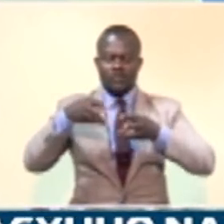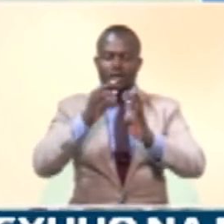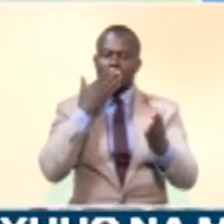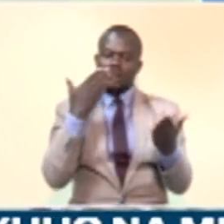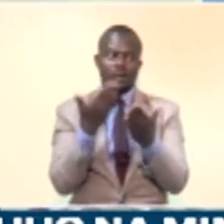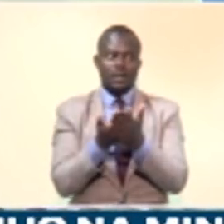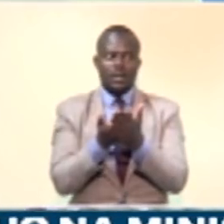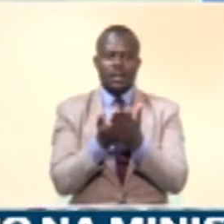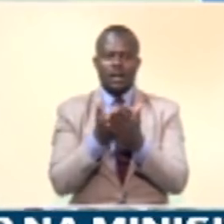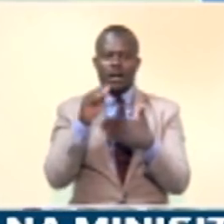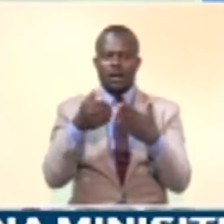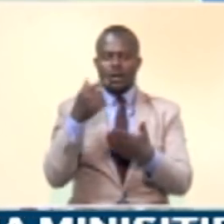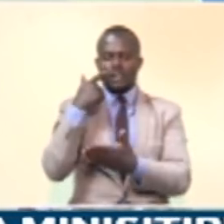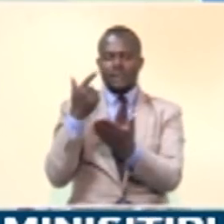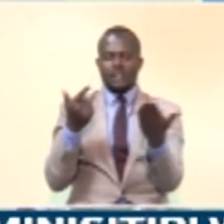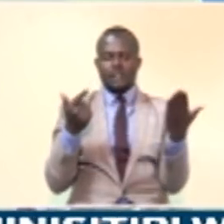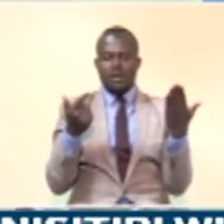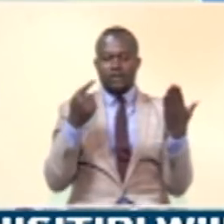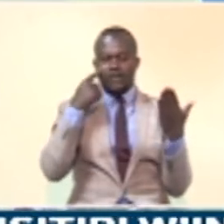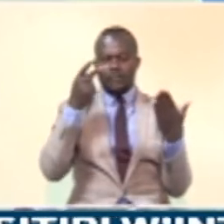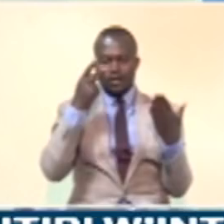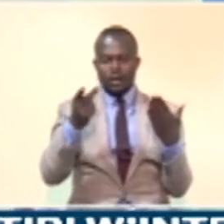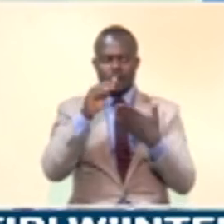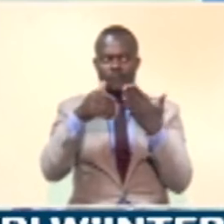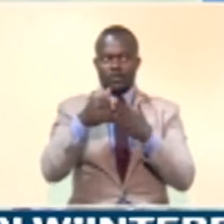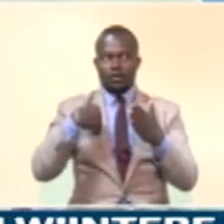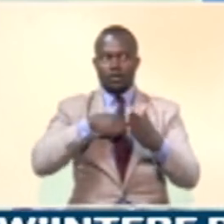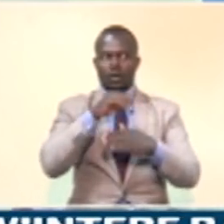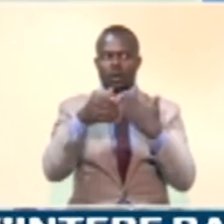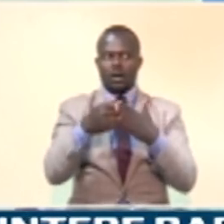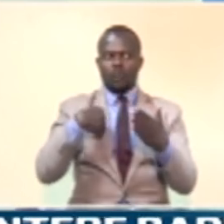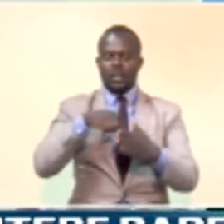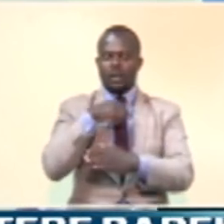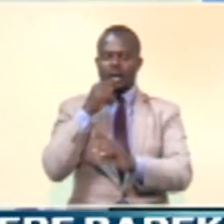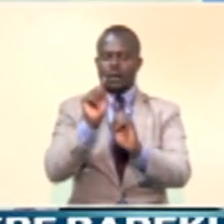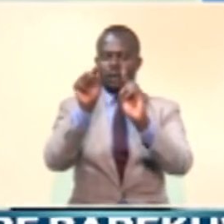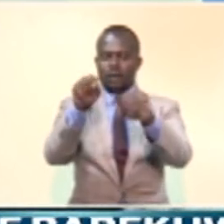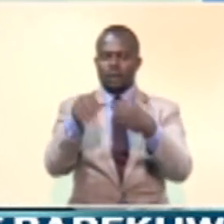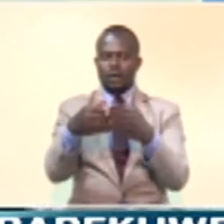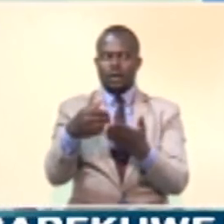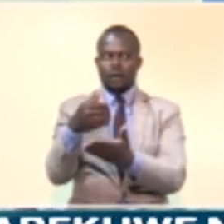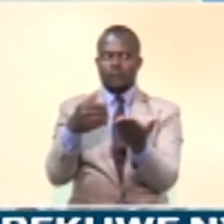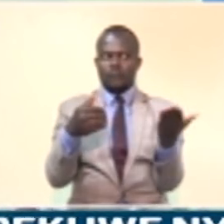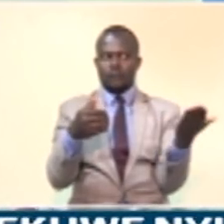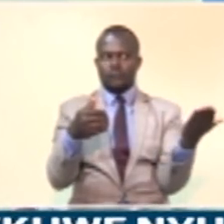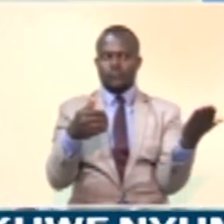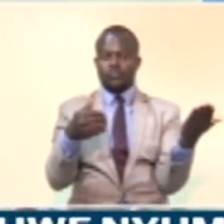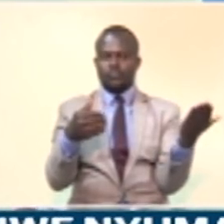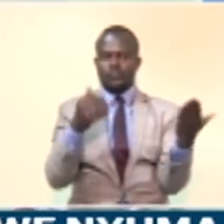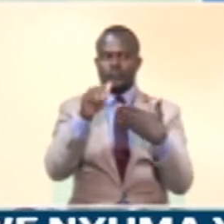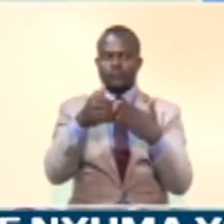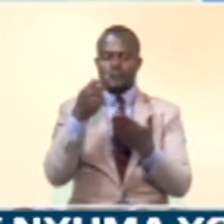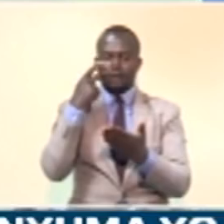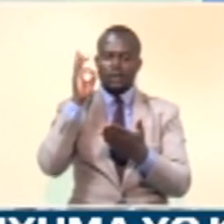bwo kuganiriza abana amateka kuganiriza abana ku gihugu cyabo ibitabo rero nk'ibi ngibi ndetse n'ibindi